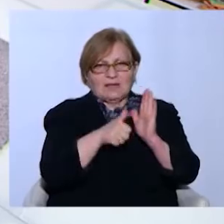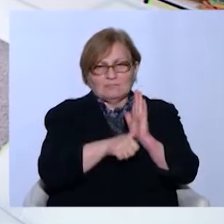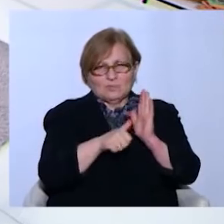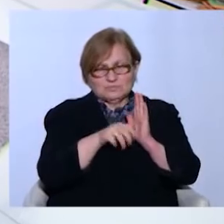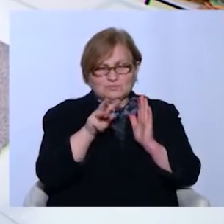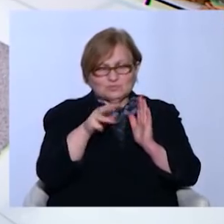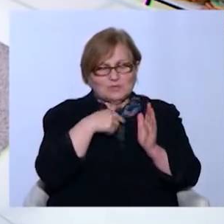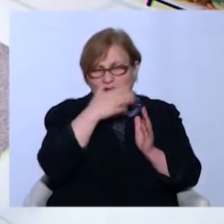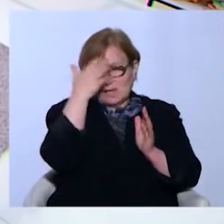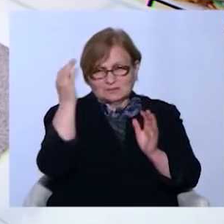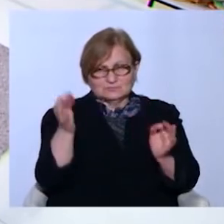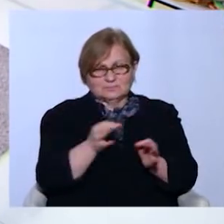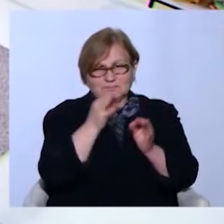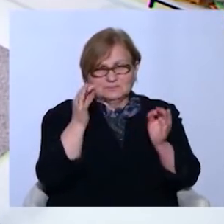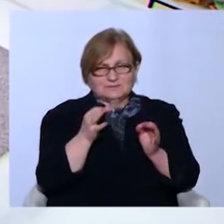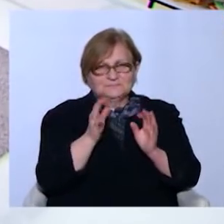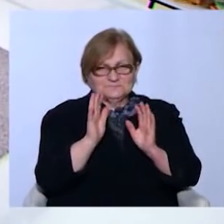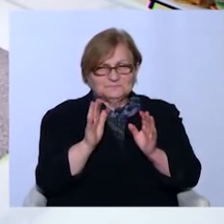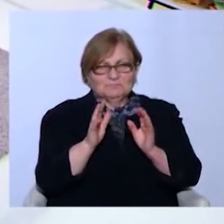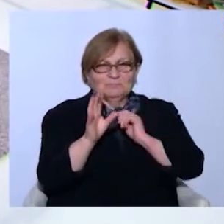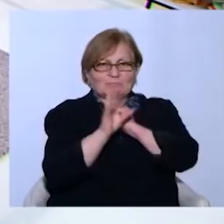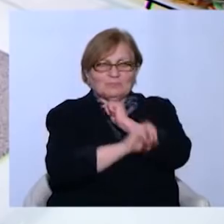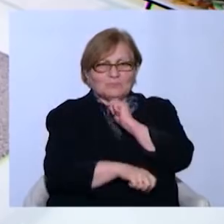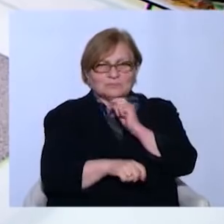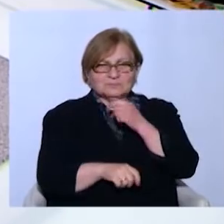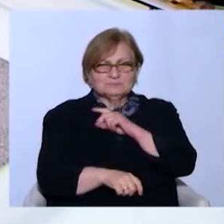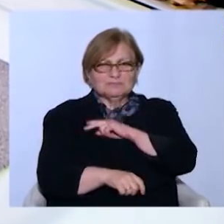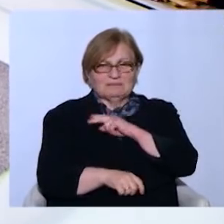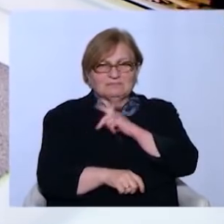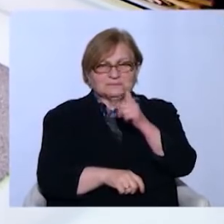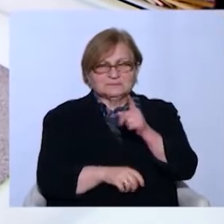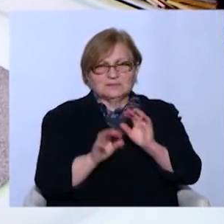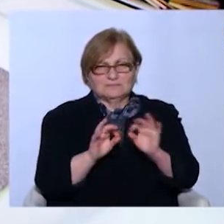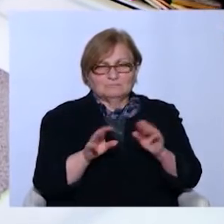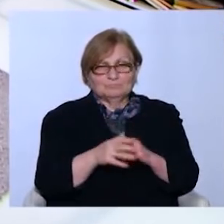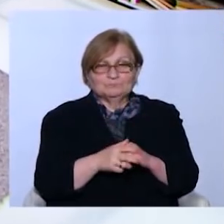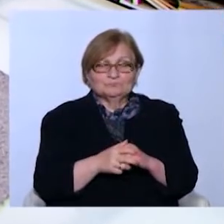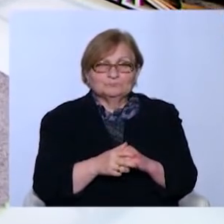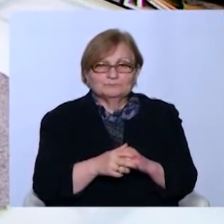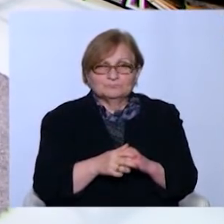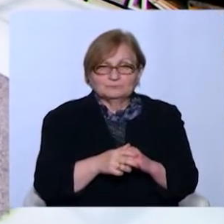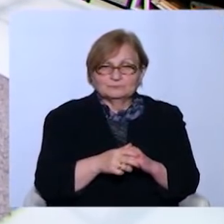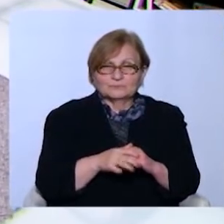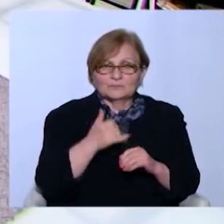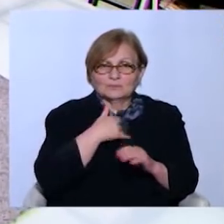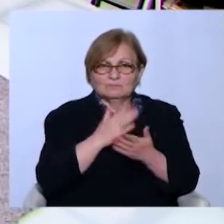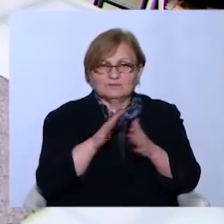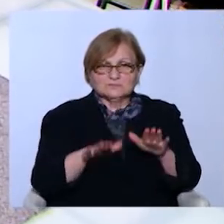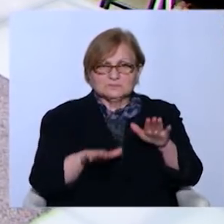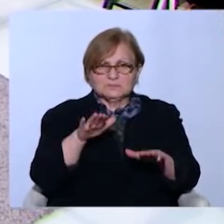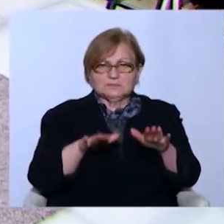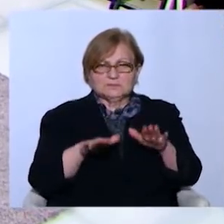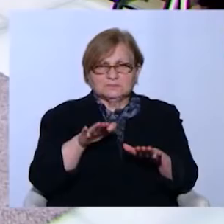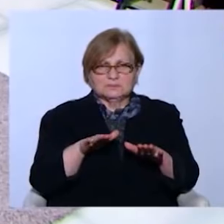წუთი. ახლა ბოლო ამოცანა, რომელიც მე ძალიან მიყვარს. პირობა არის ასეთი: გვაქვს სასწორი,